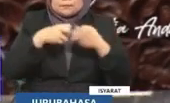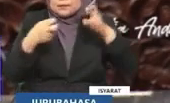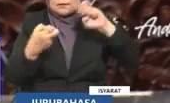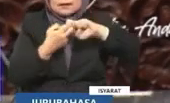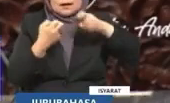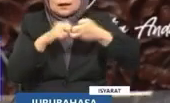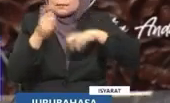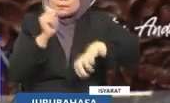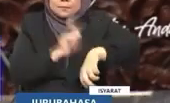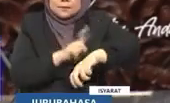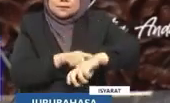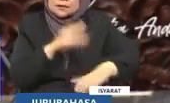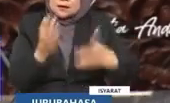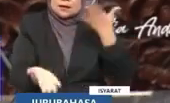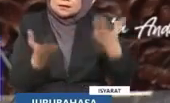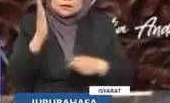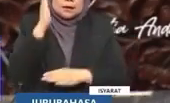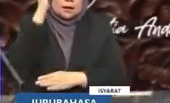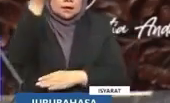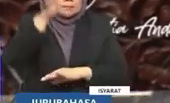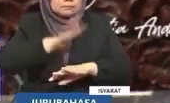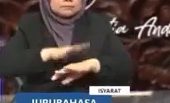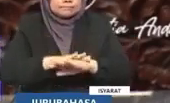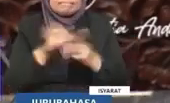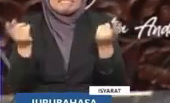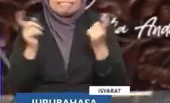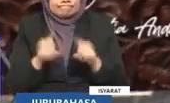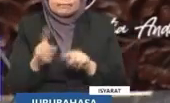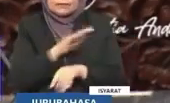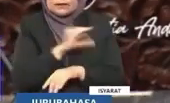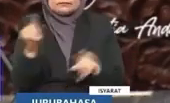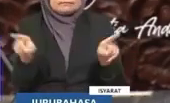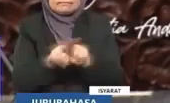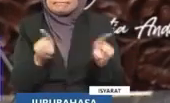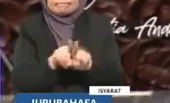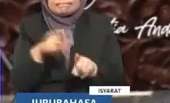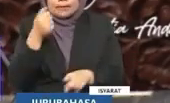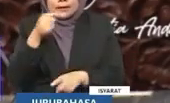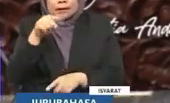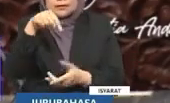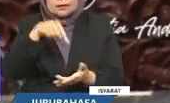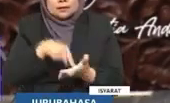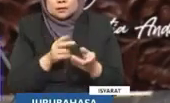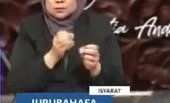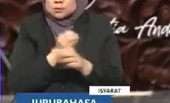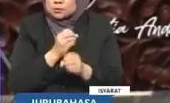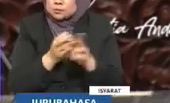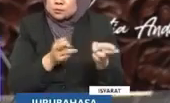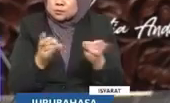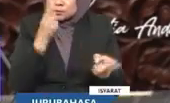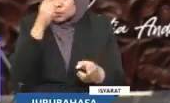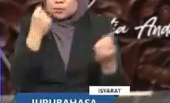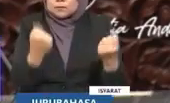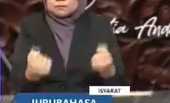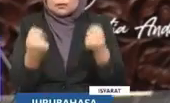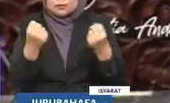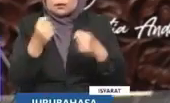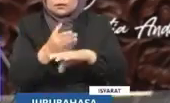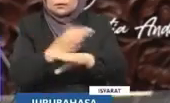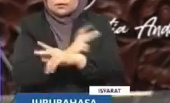krisis masa atau mungkin berlaku pada masa akan datang dalam hal ini usaha-usaha untuk